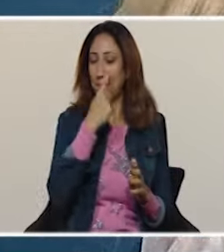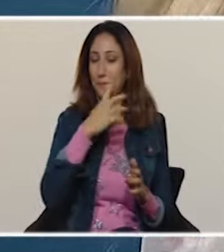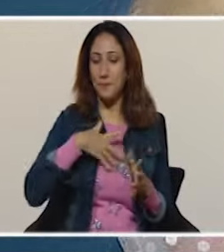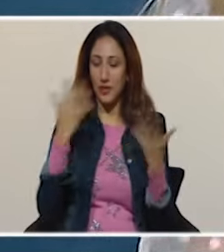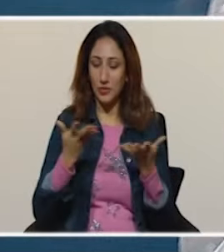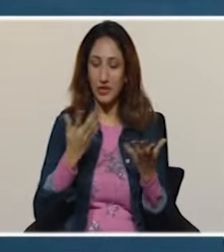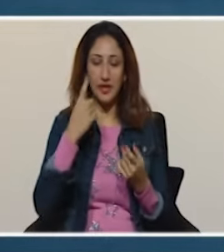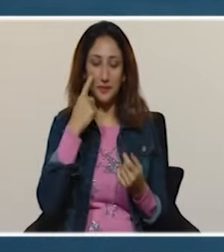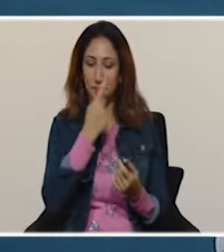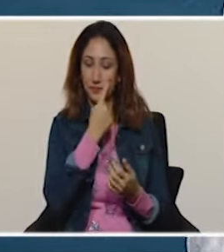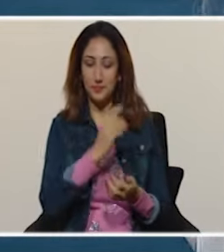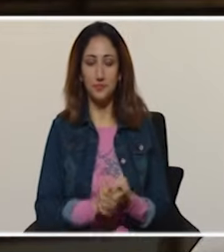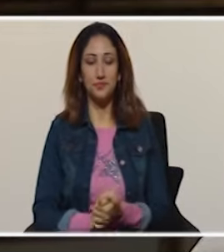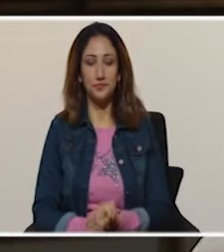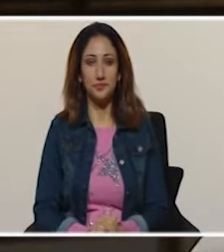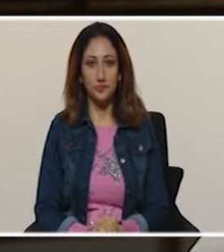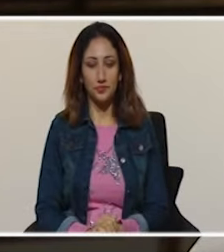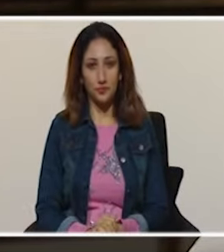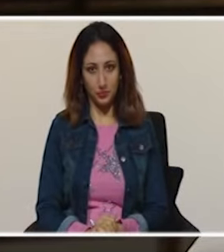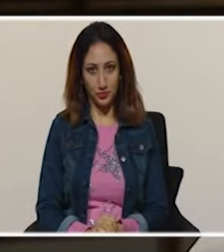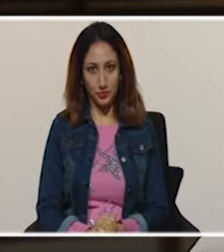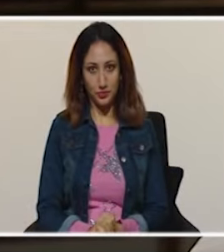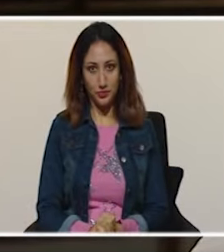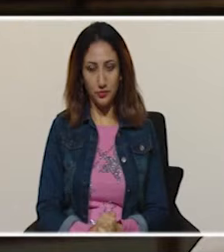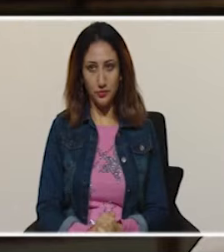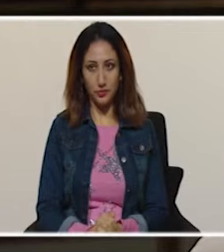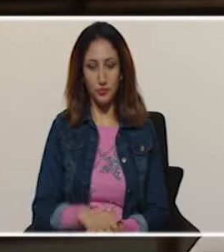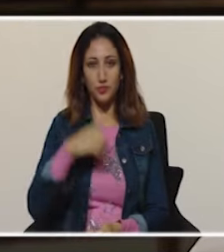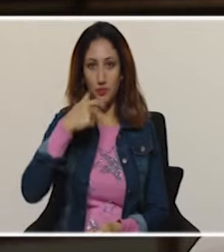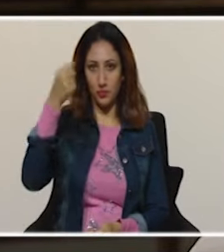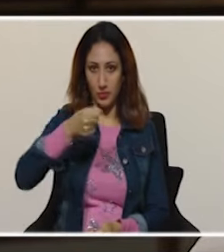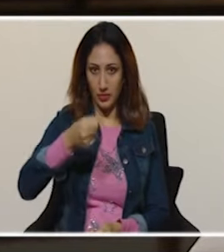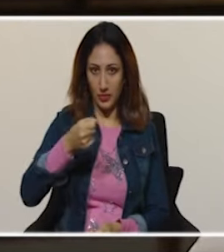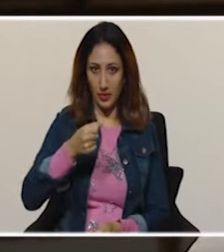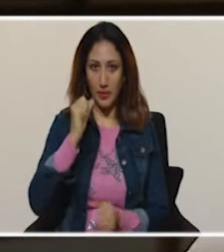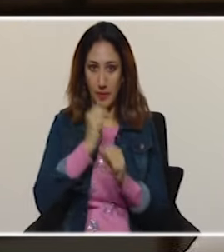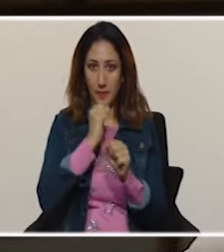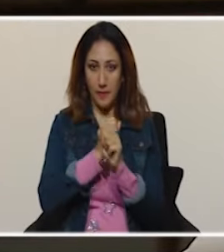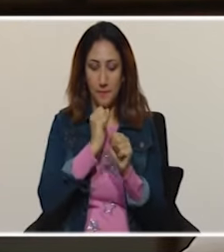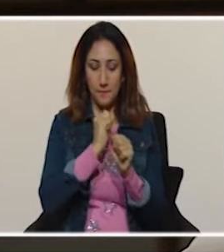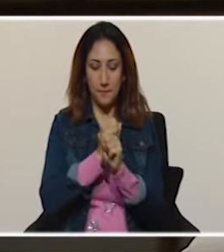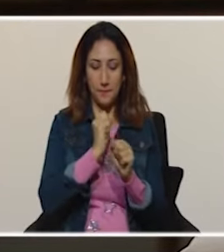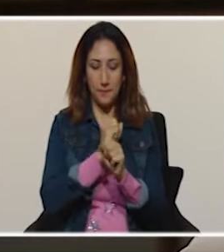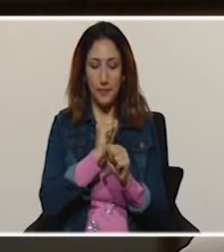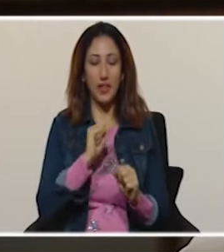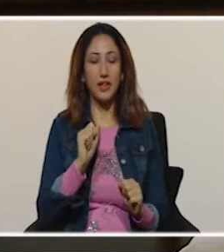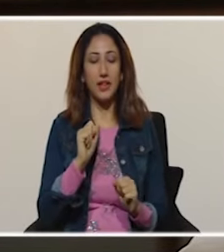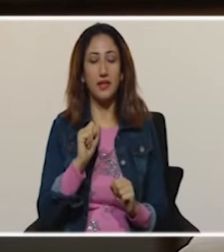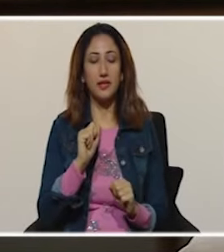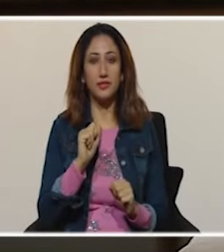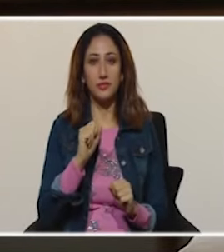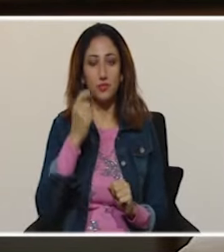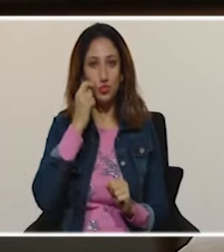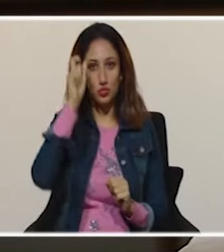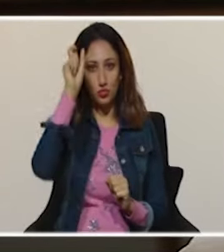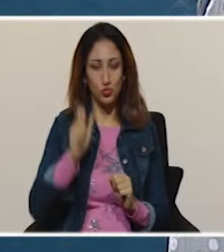ربنا يخلي لي عيونك يا رب. طيب حاضر يلا بينا. اولا بهنيك على اخر اعمالك الجميله فيلم صابر ورادي، بتجسدي شخصيه